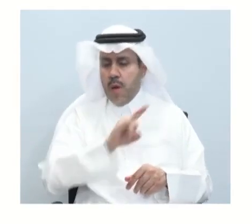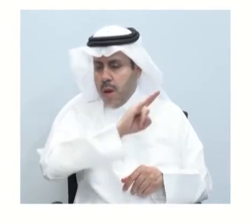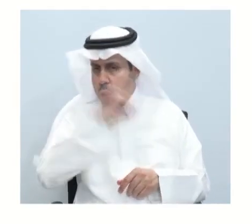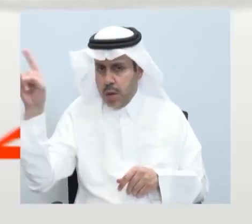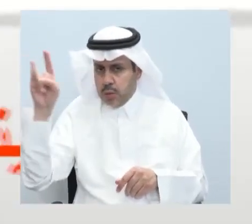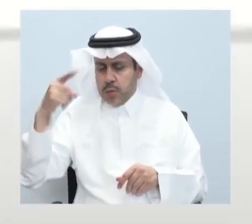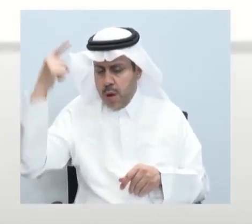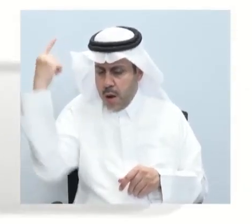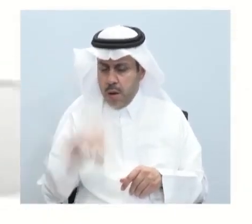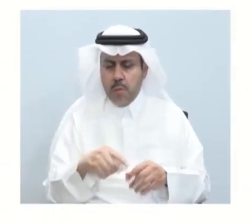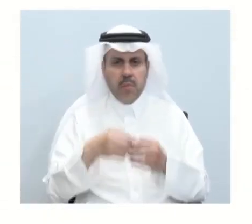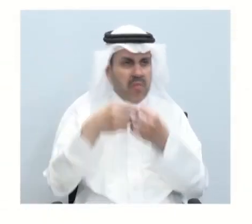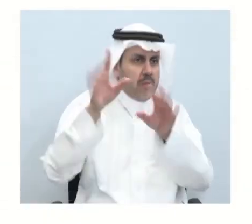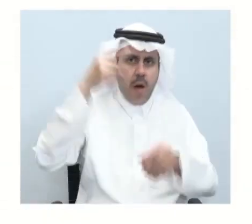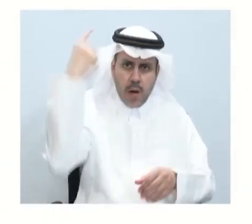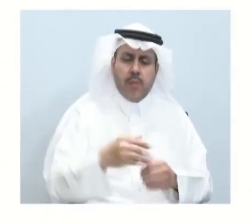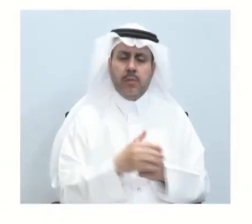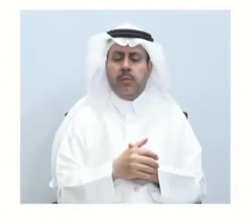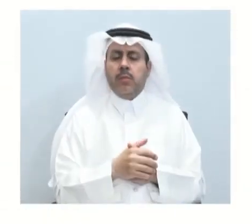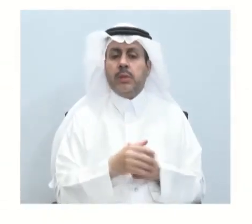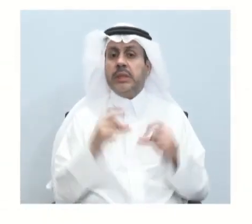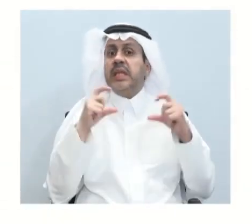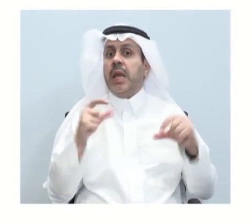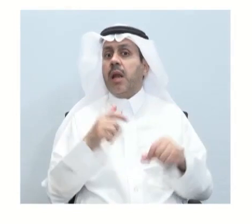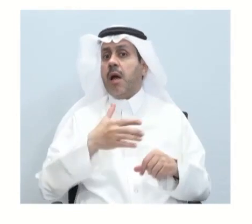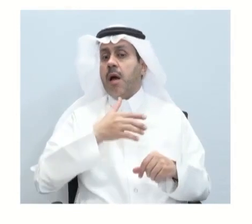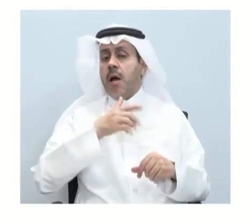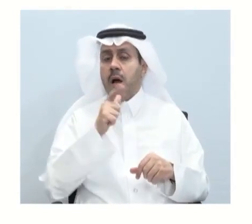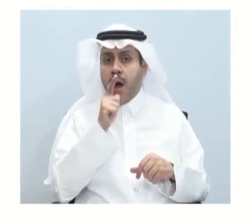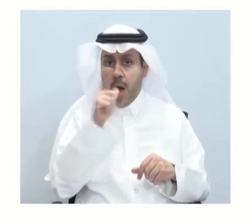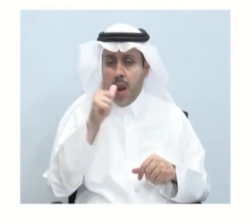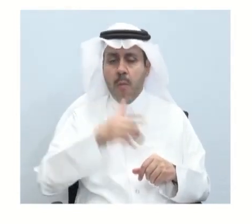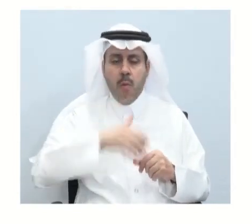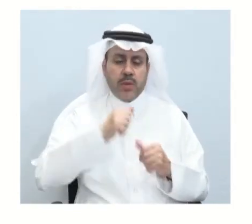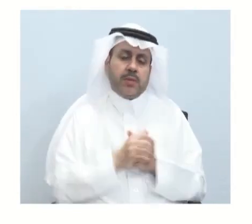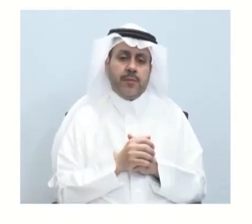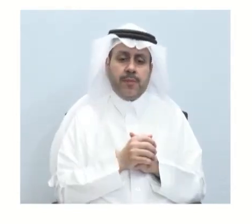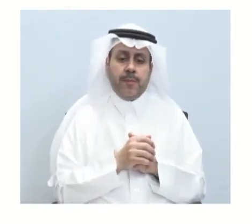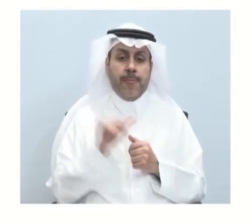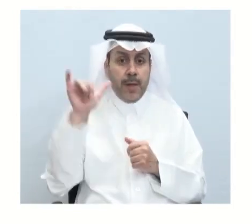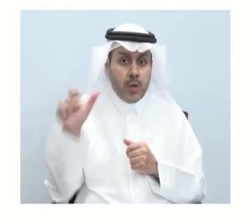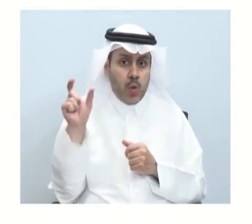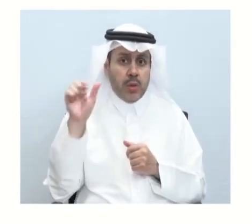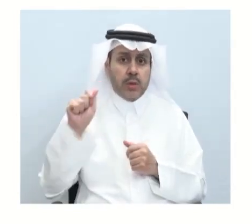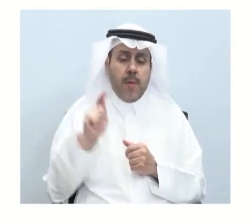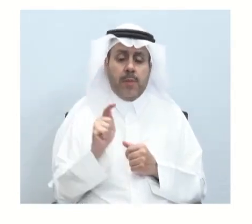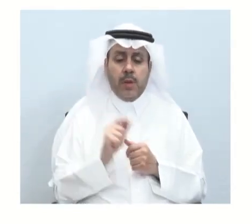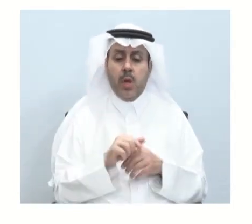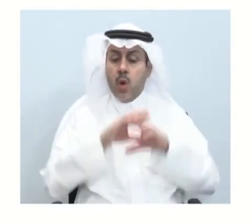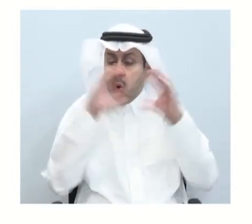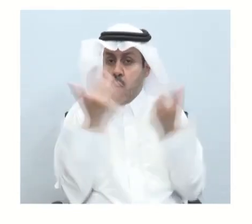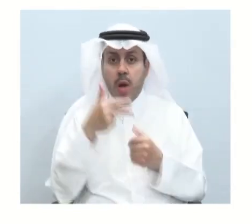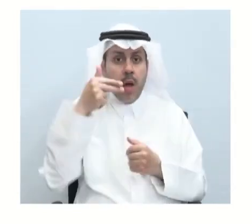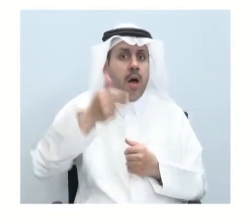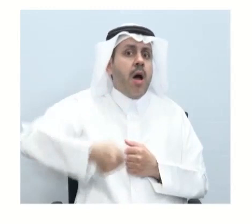وهذا محرم شرعا قال عليه الصلاه والسلام ينصب لكل غادر لواء يوم القيامه